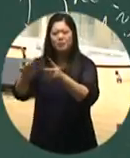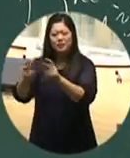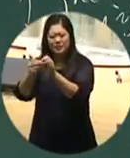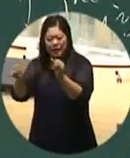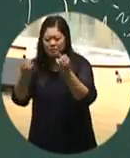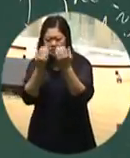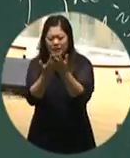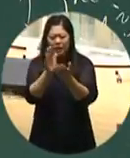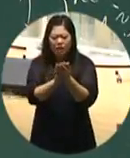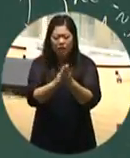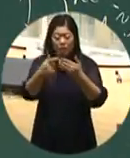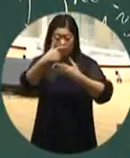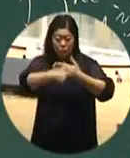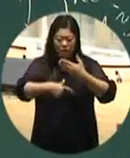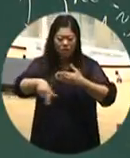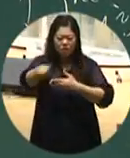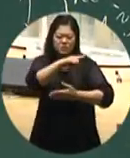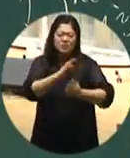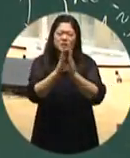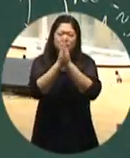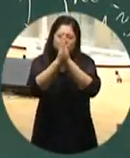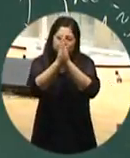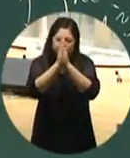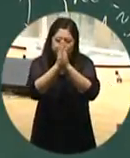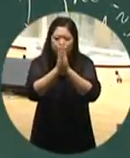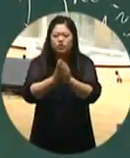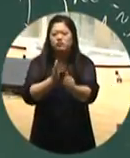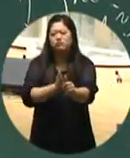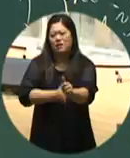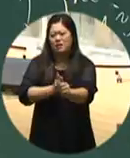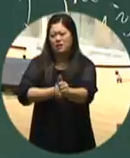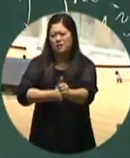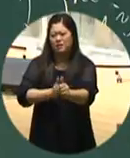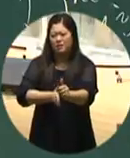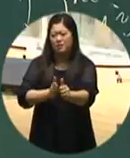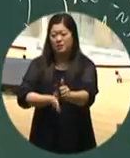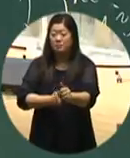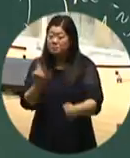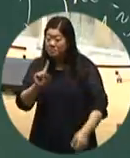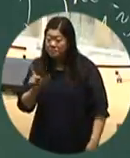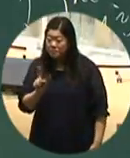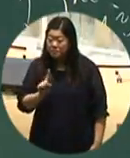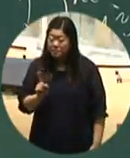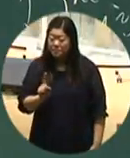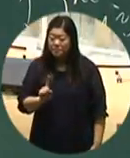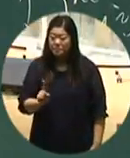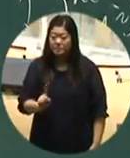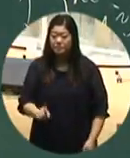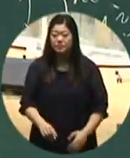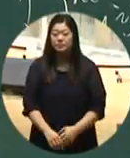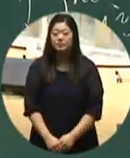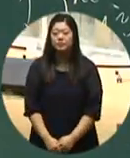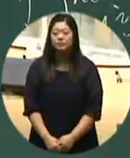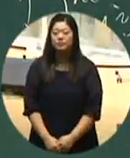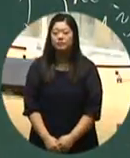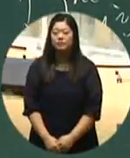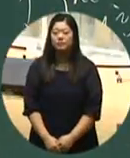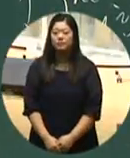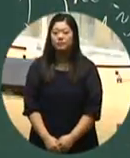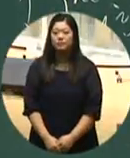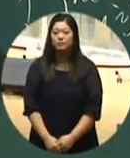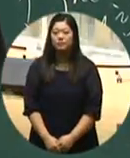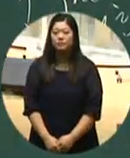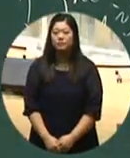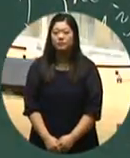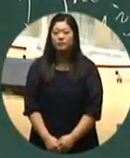부탁하고 싶어요. There's a request that I would give to all of you people here, all of the remnants and all of the people in our Reformed denomination. 교회가 말이죠. 뭐